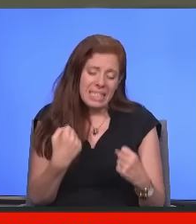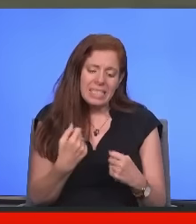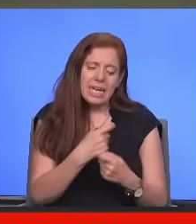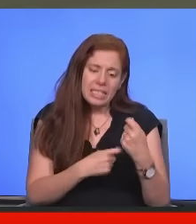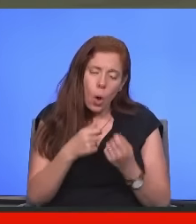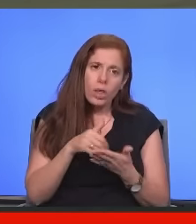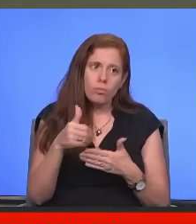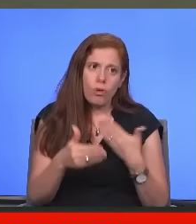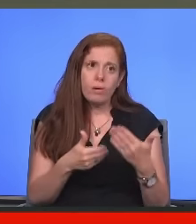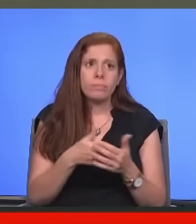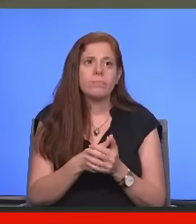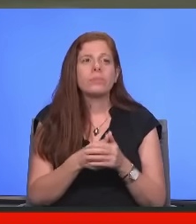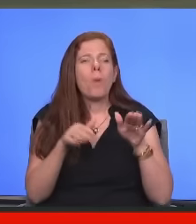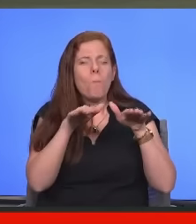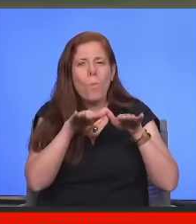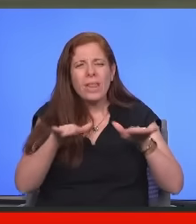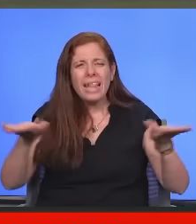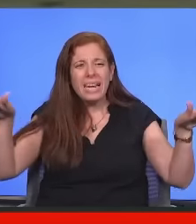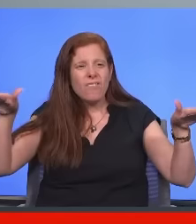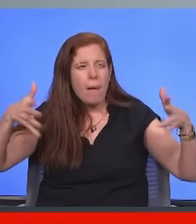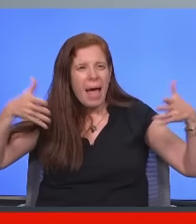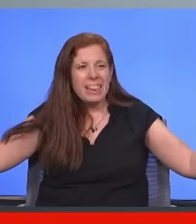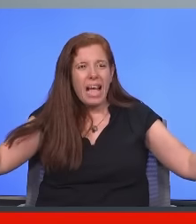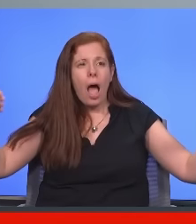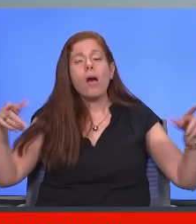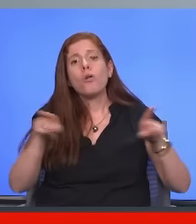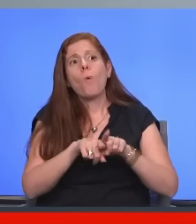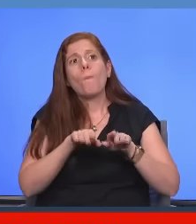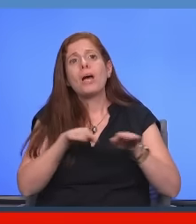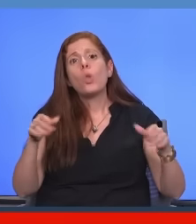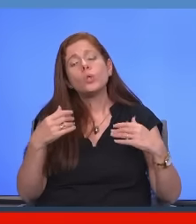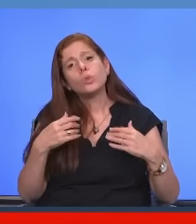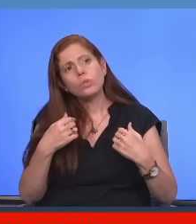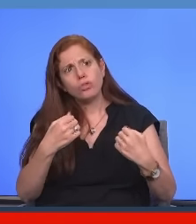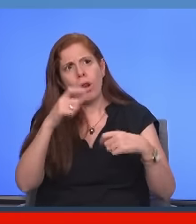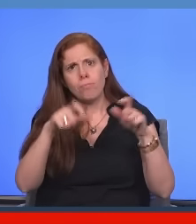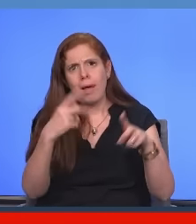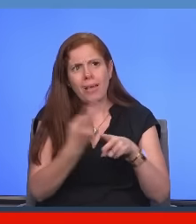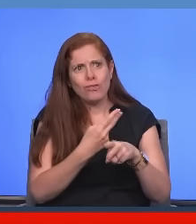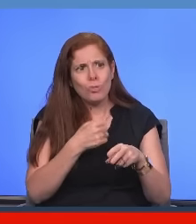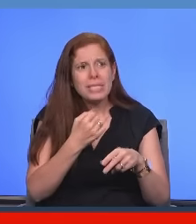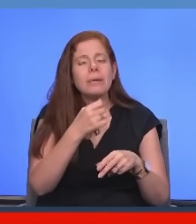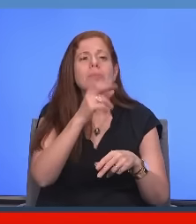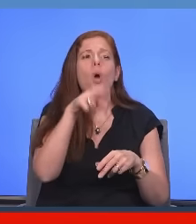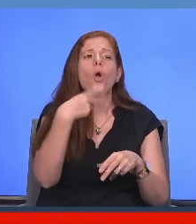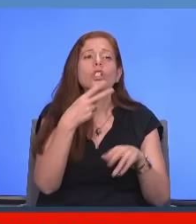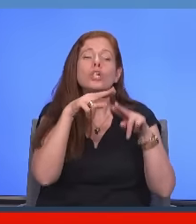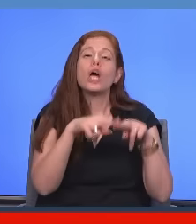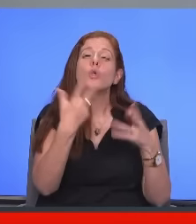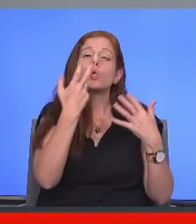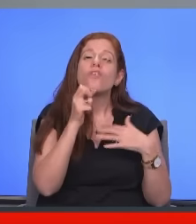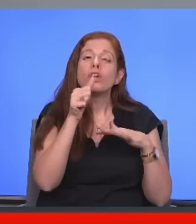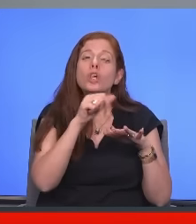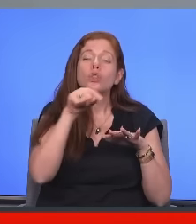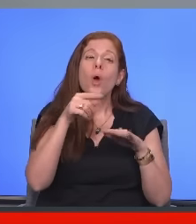הכנפיים האדירה של ההרון ברוחב של מטוסי נוסעים, יכולת השהייה שלו באוויר עד 36 שעות, נותנת לגרמנים יכולות שעד היום לא היו